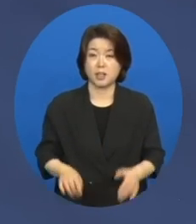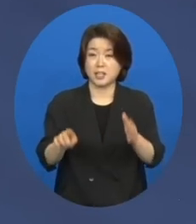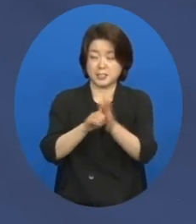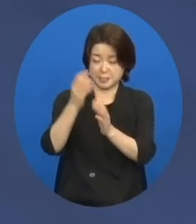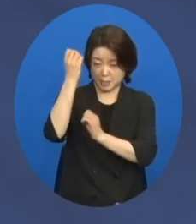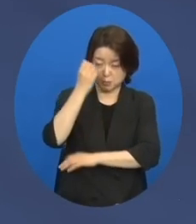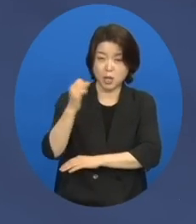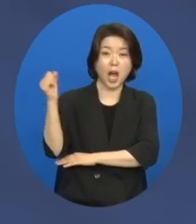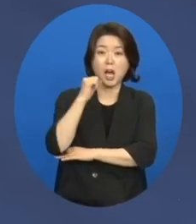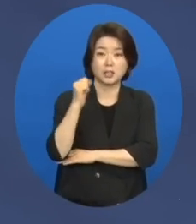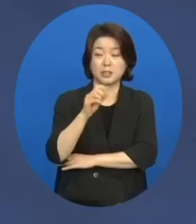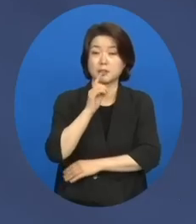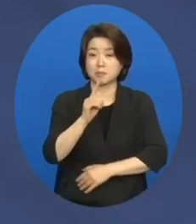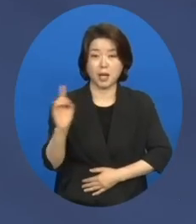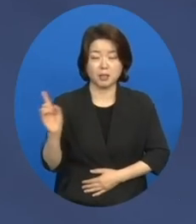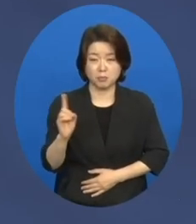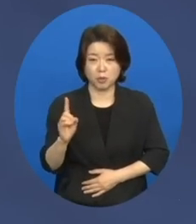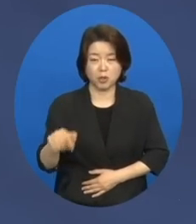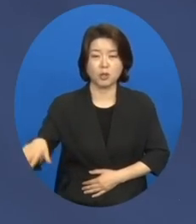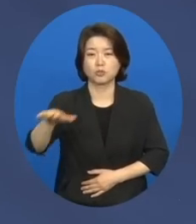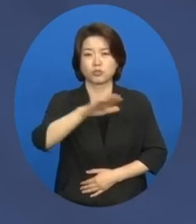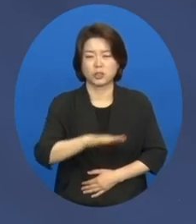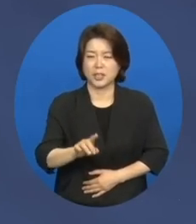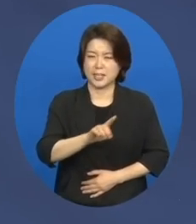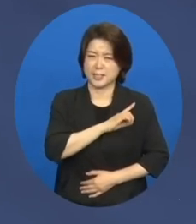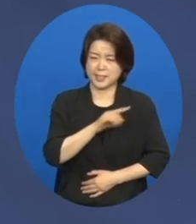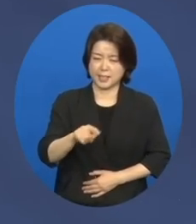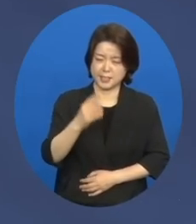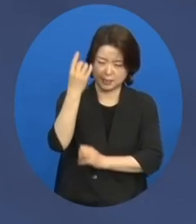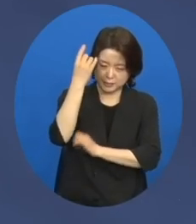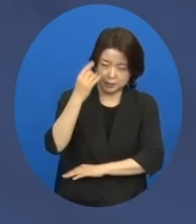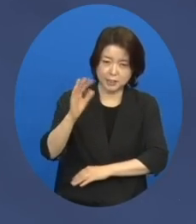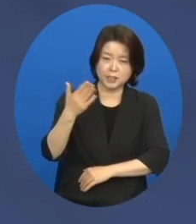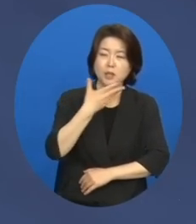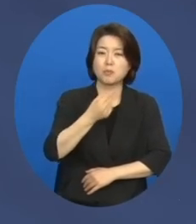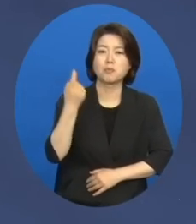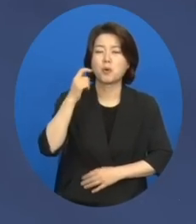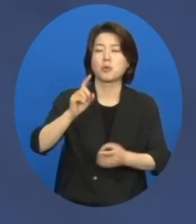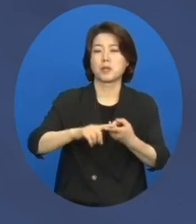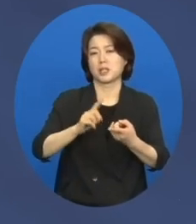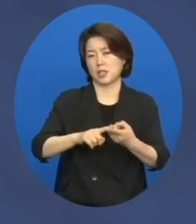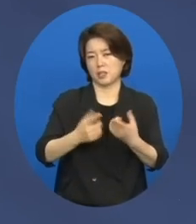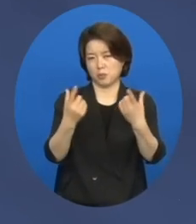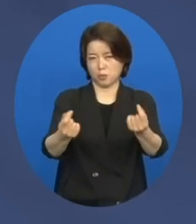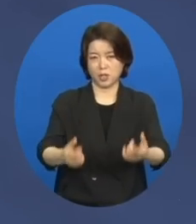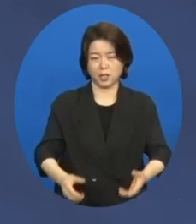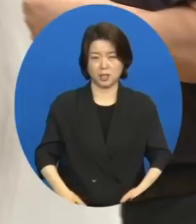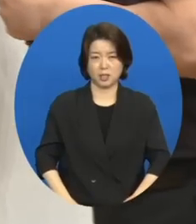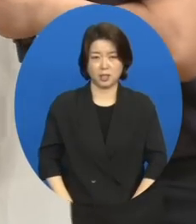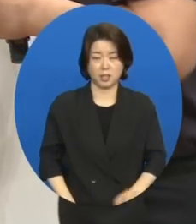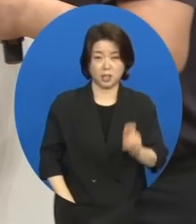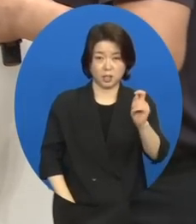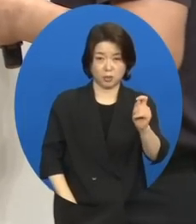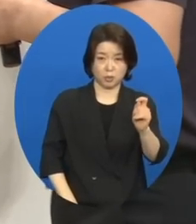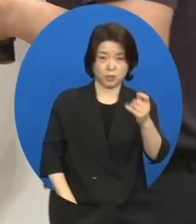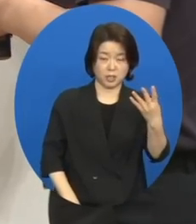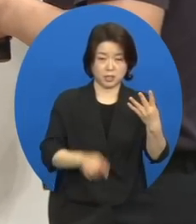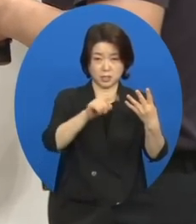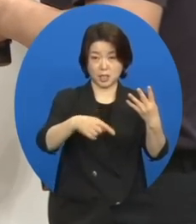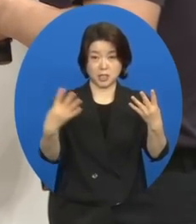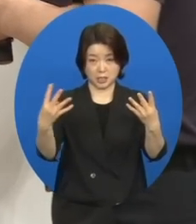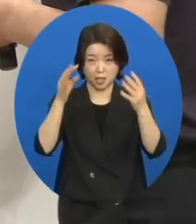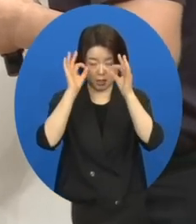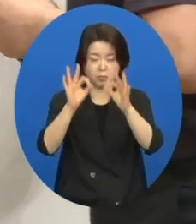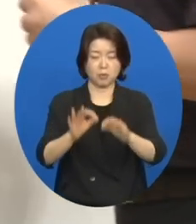뿌리가 흔들렸다는 말은 우리가 가장 그 근간이 되는 복음에 대하여 그렇다는 거예요. 자, 고린도후서 4장 4절에